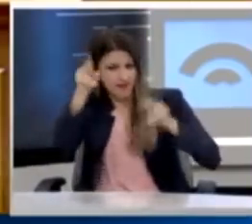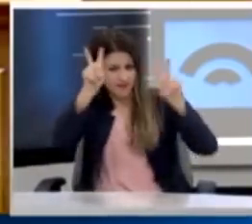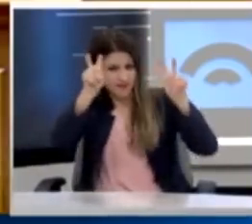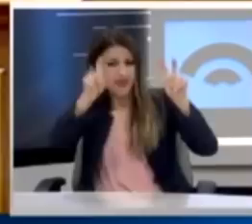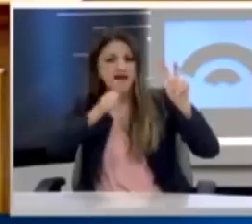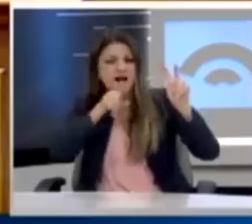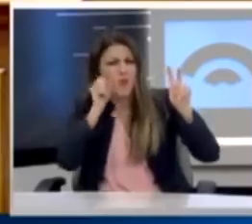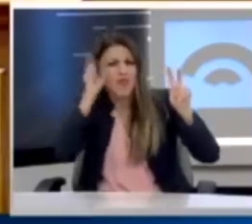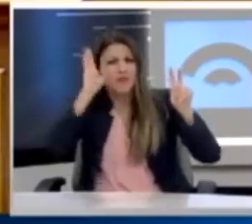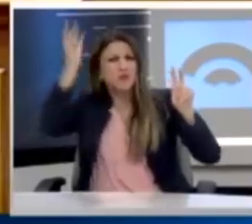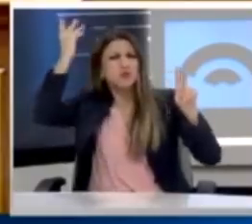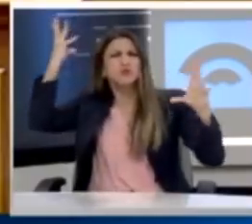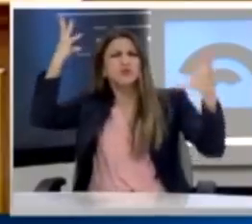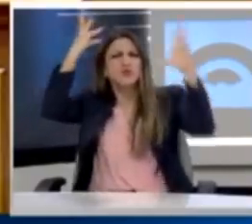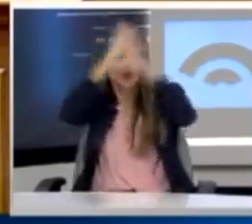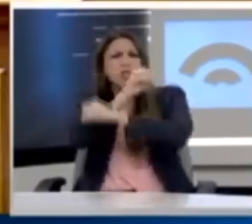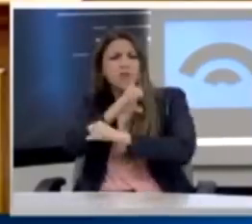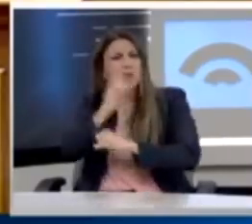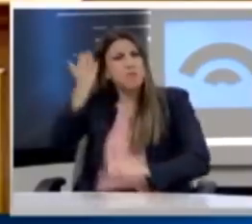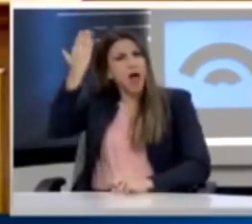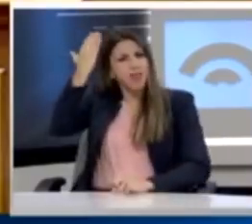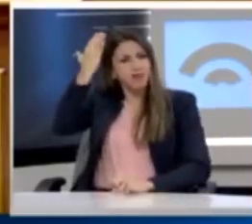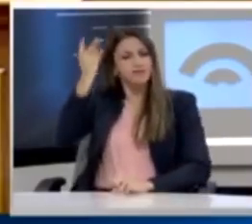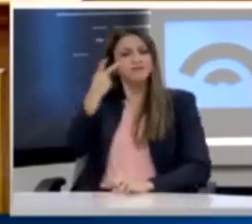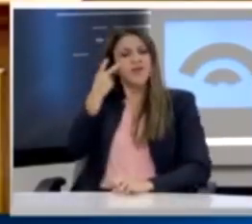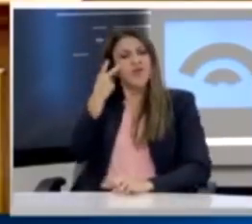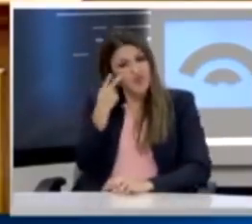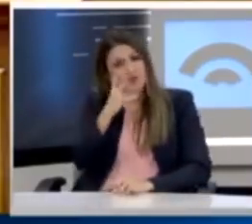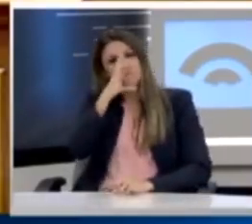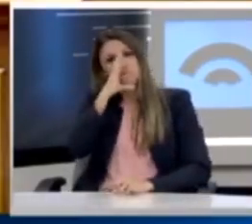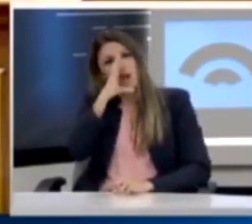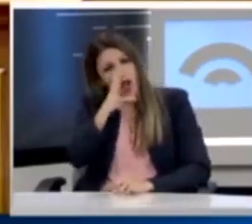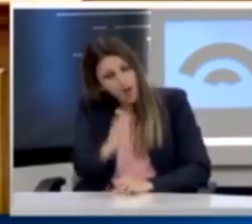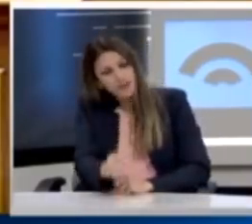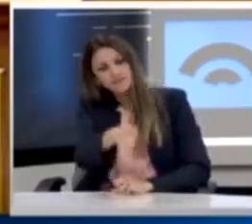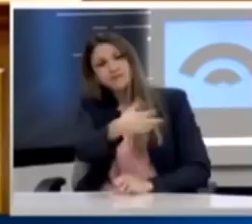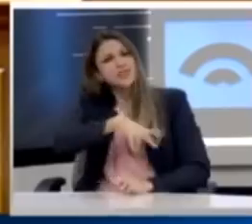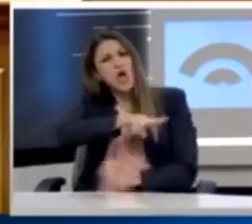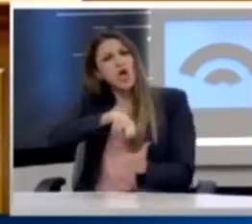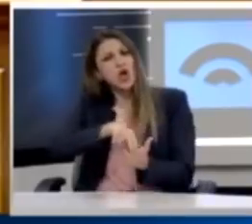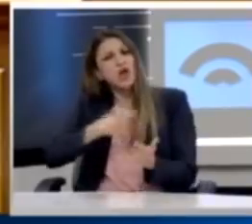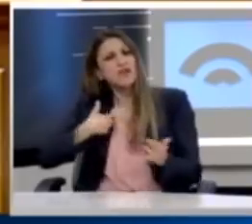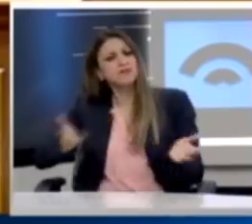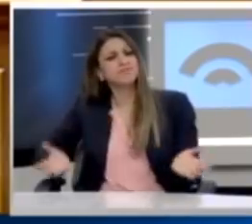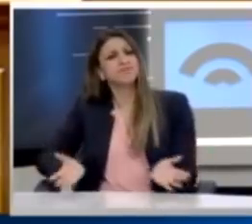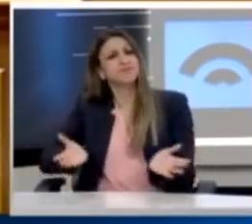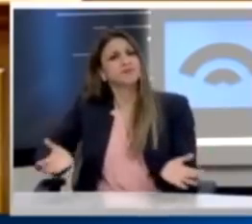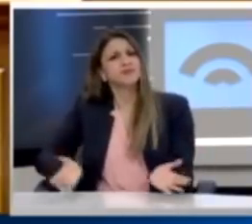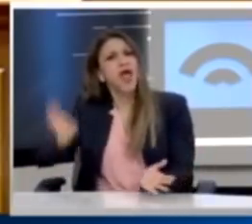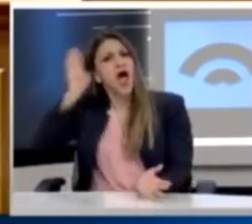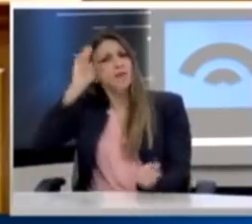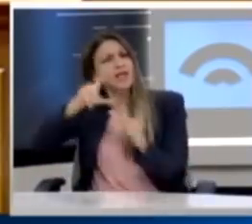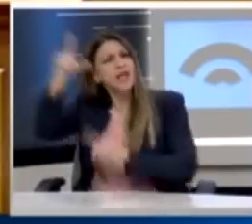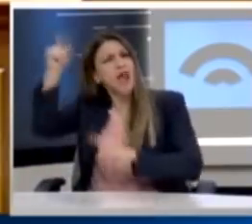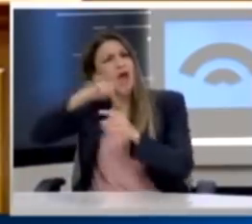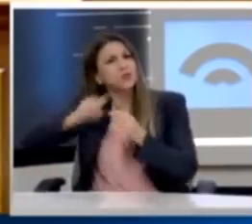εποχές, επιβεβαιώνει πλήρως τον ρόλο που έχετε αναλάβει στην προώθηση αυτών των Αμερικανονατοϊκών